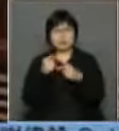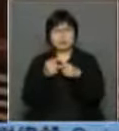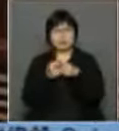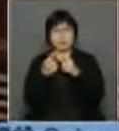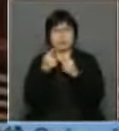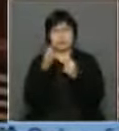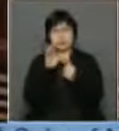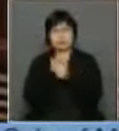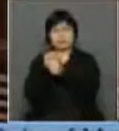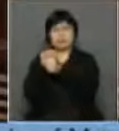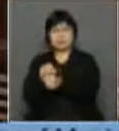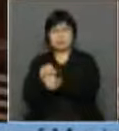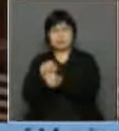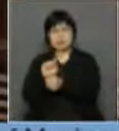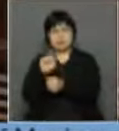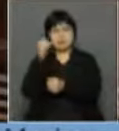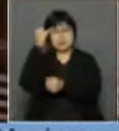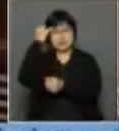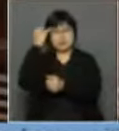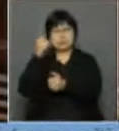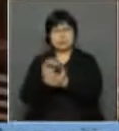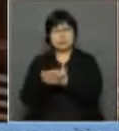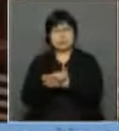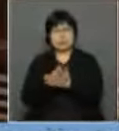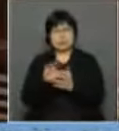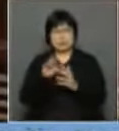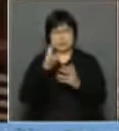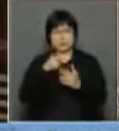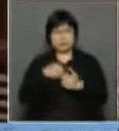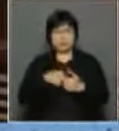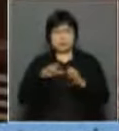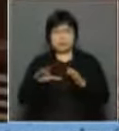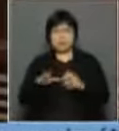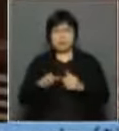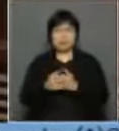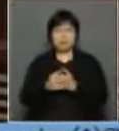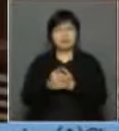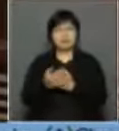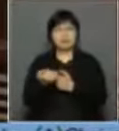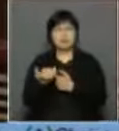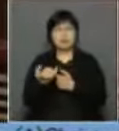拘捕，究竟這些是不是威嚇呢？